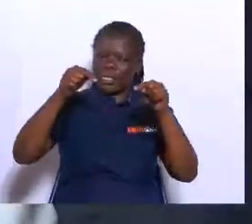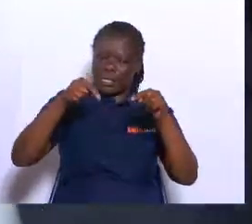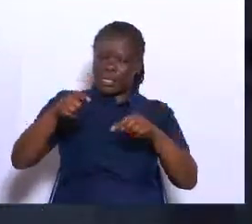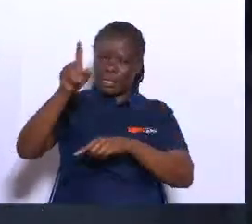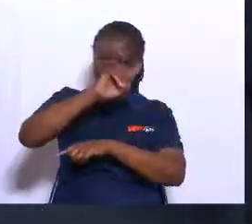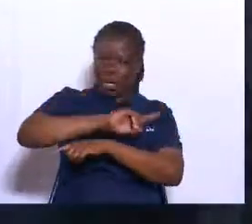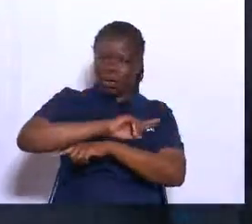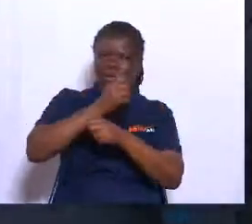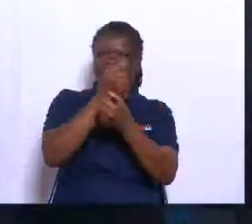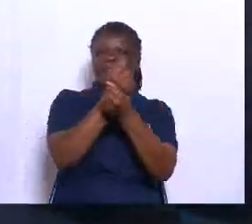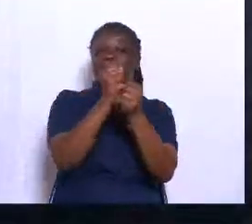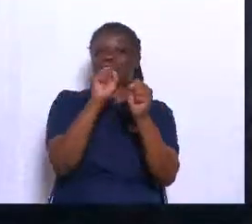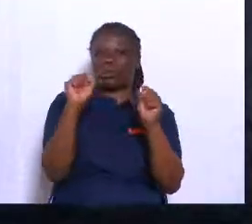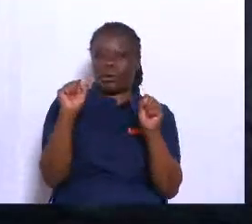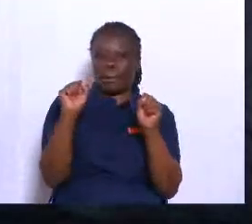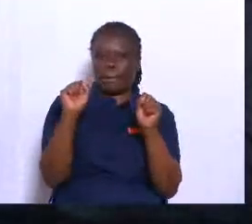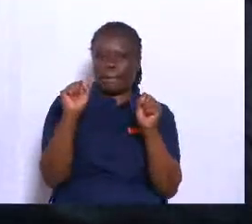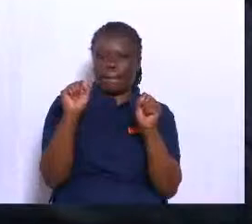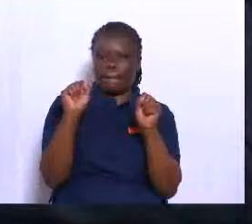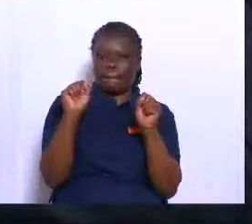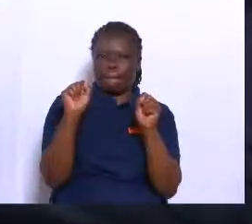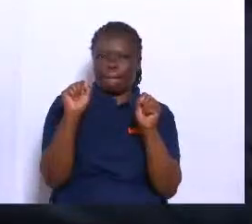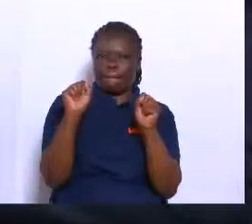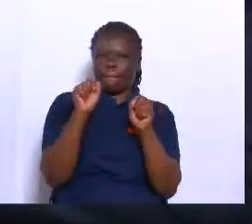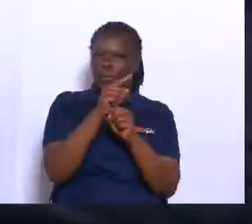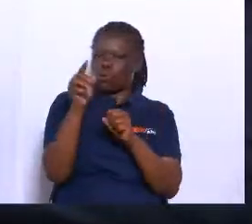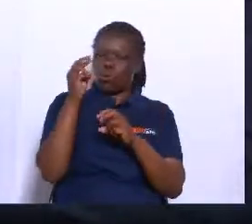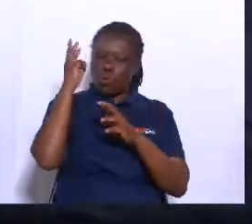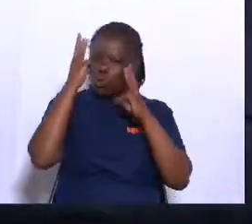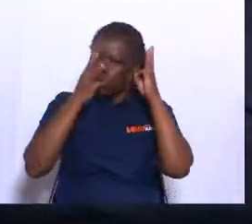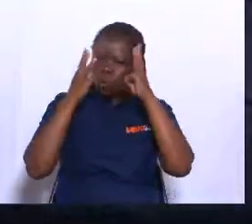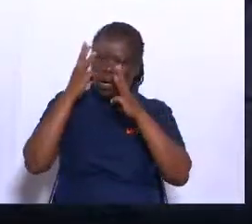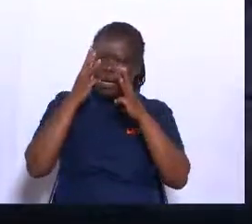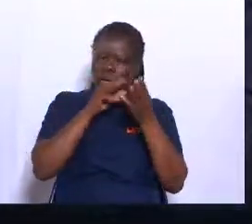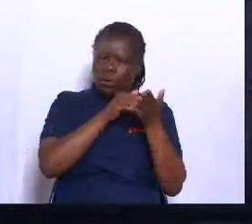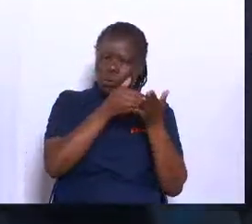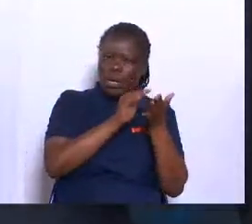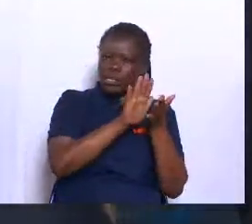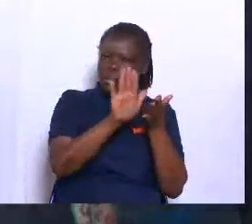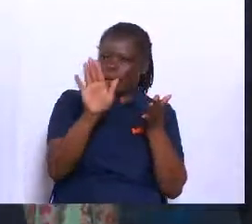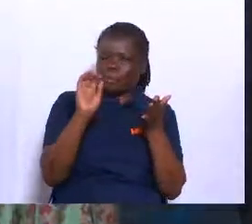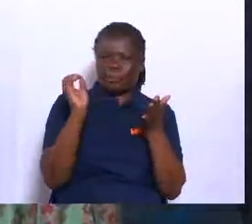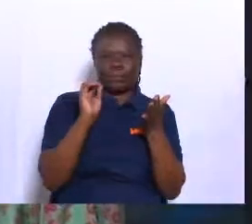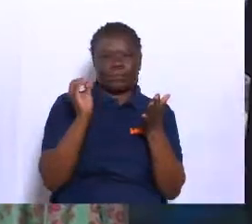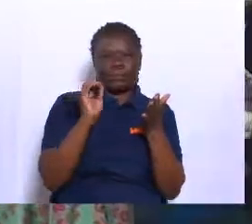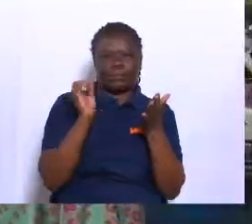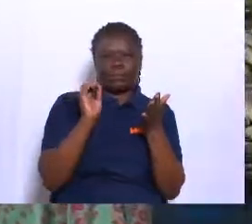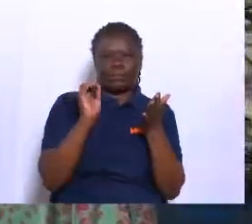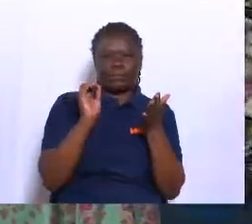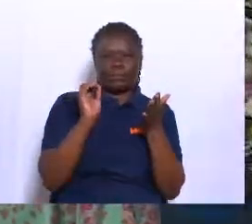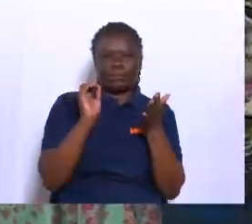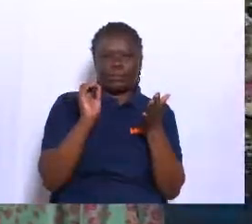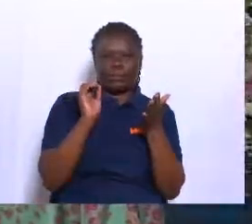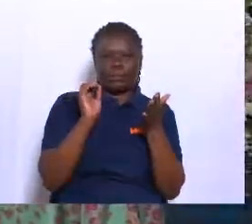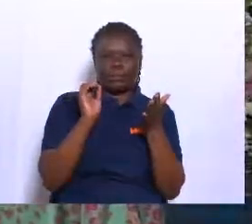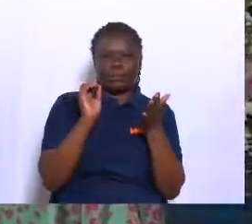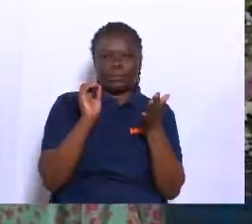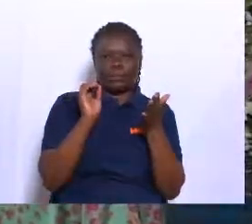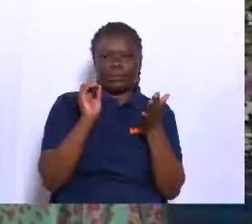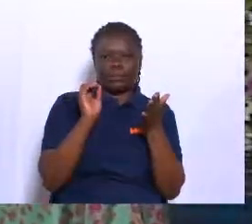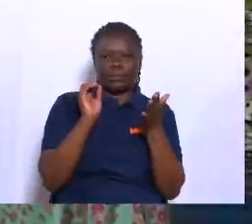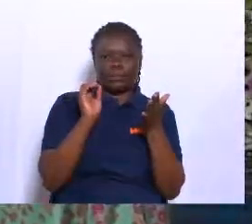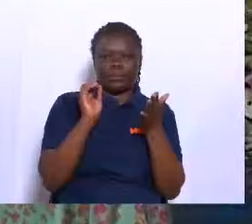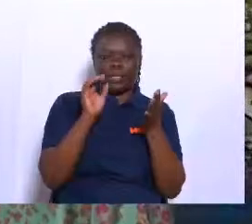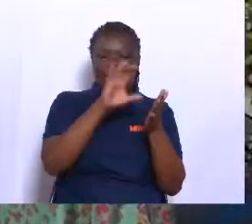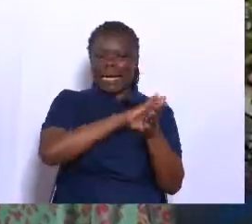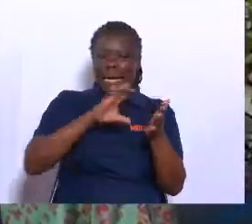leo leo hii ndio siku ya wokovu. Don't worry about your weakness. Usiwe na mashaka juu ya unyonge wako. Christ will